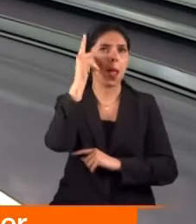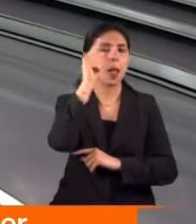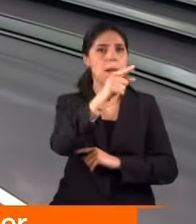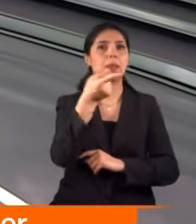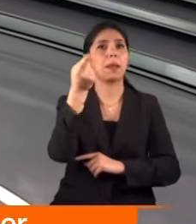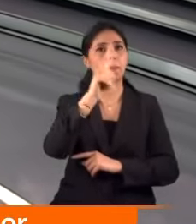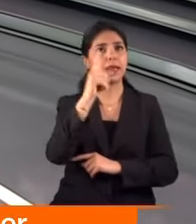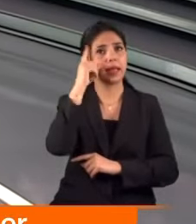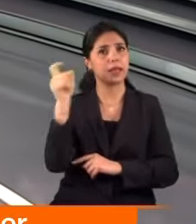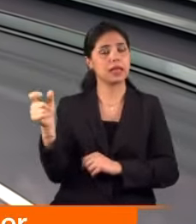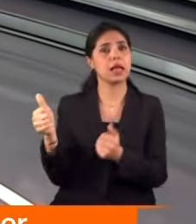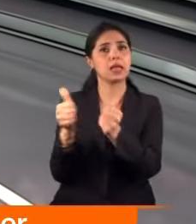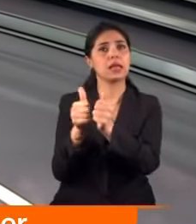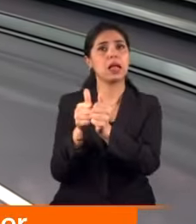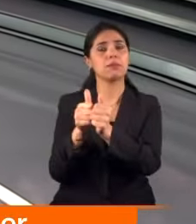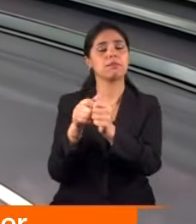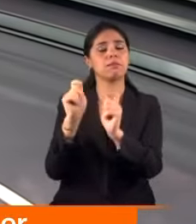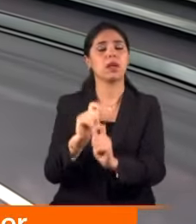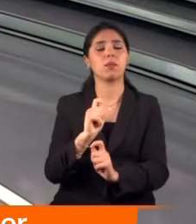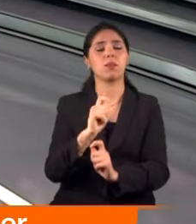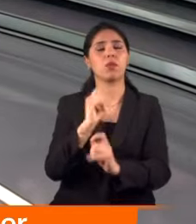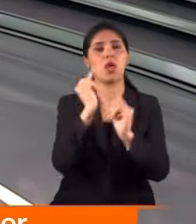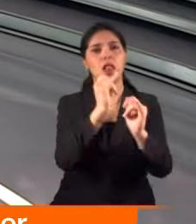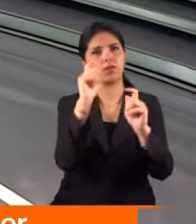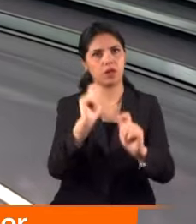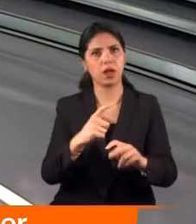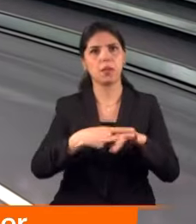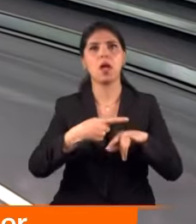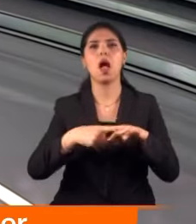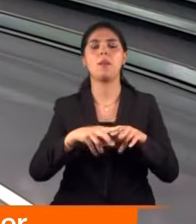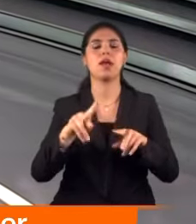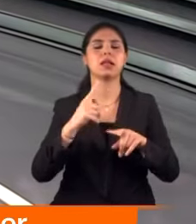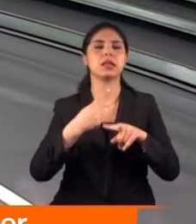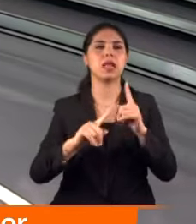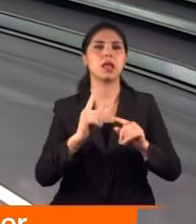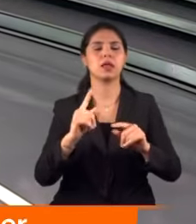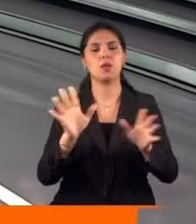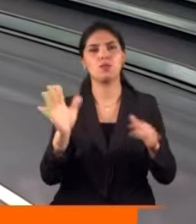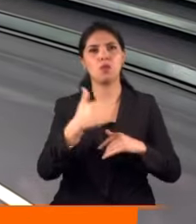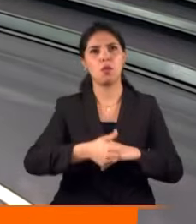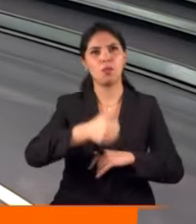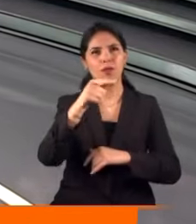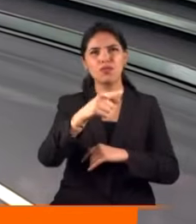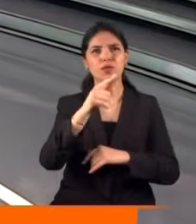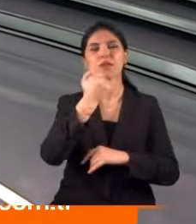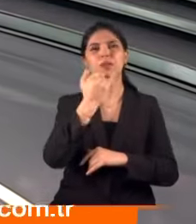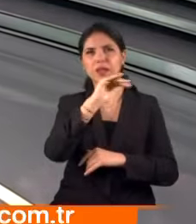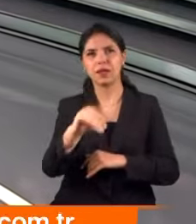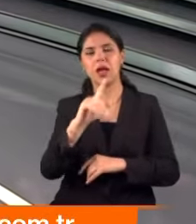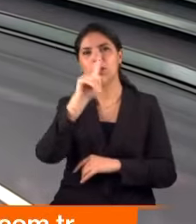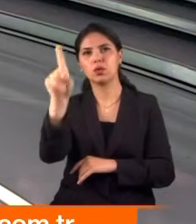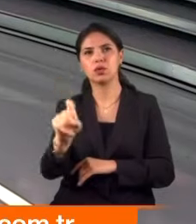daha İsrail'in yanında durmakla eleştirdi. Hamas Siyasi Büro Başkanı İsmail Haniye'nin ziyareti de soruldu Erdoğan'a.